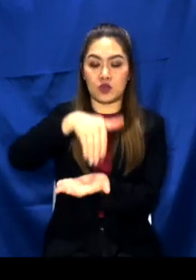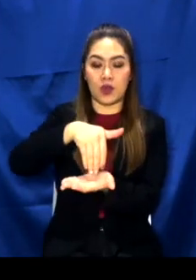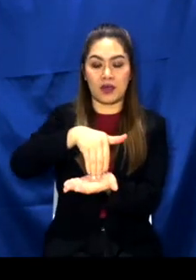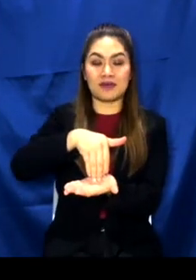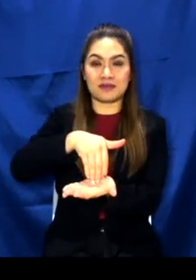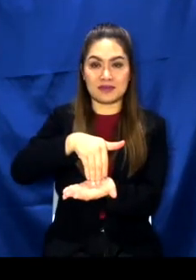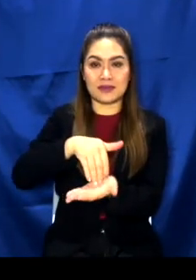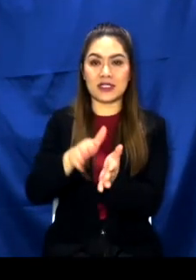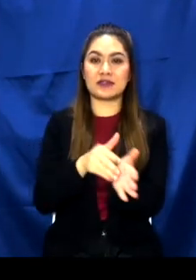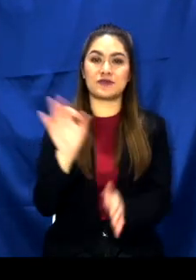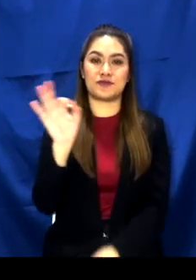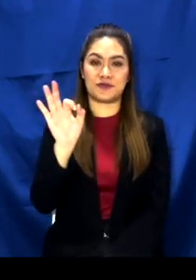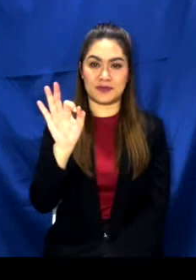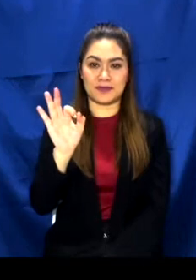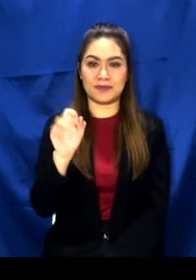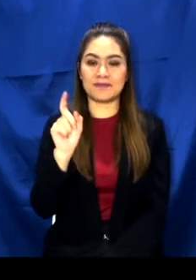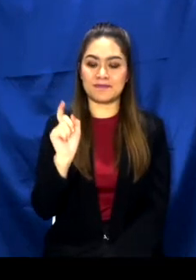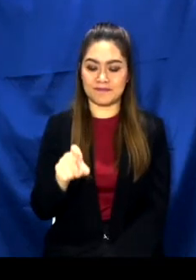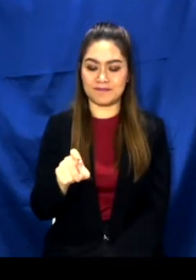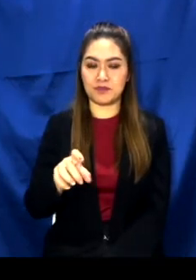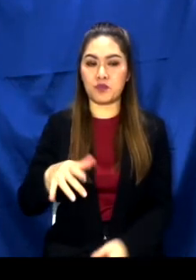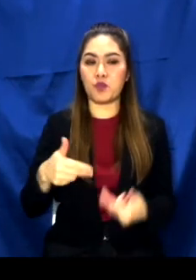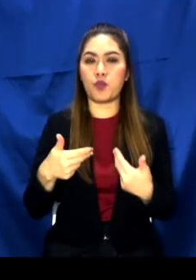างมันก็จะทับเส้นสีฟ้าแล้วก็กดปล่อย